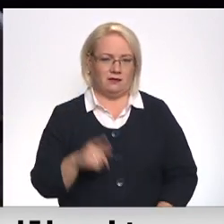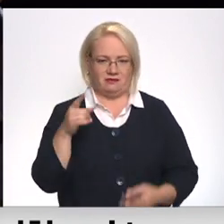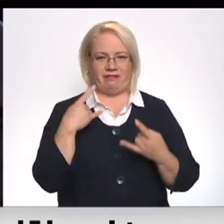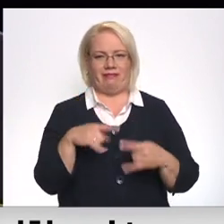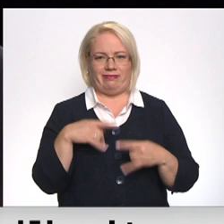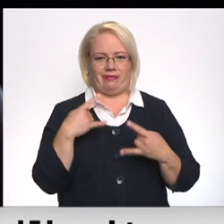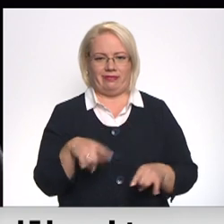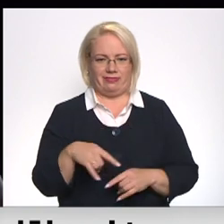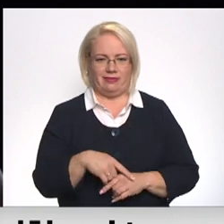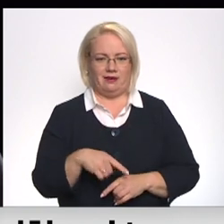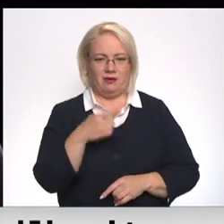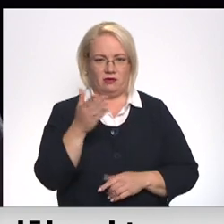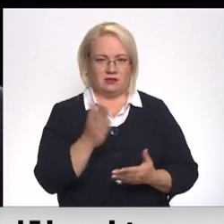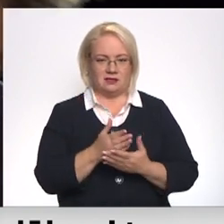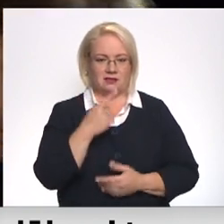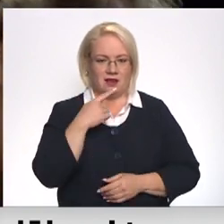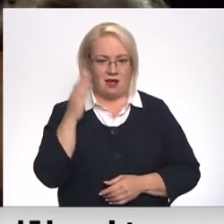Sarkangalvi? Ja jūs būtu sarkangalvi?